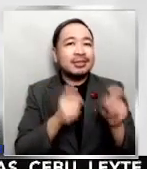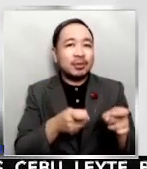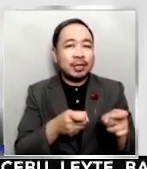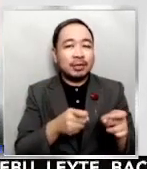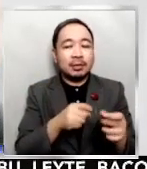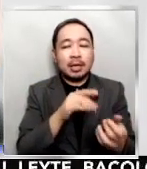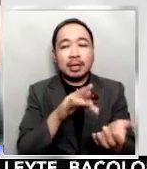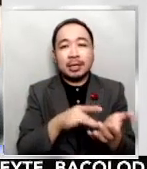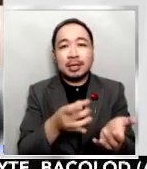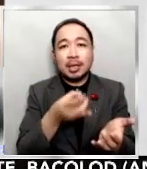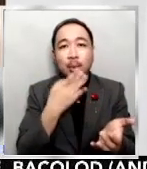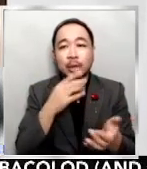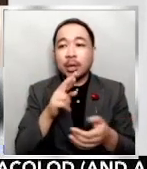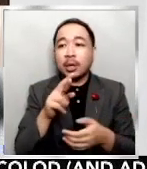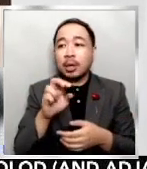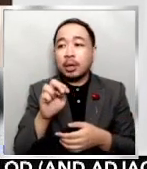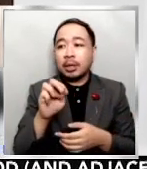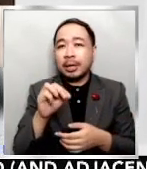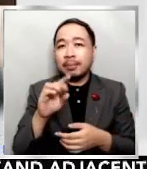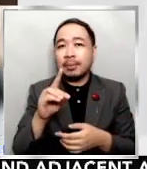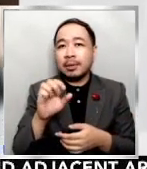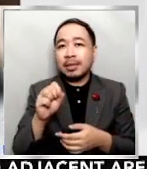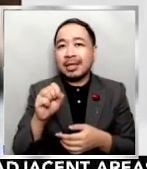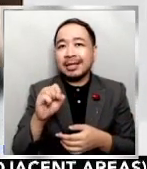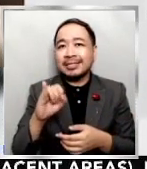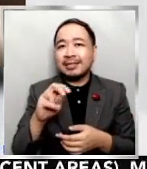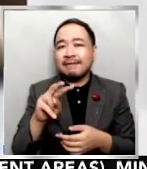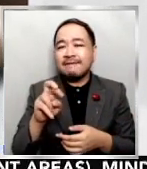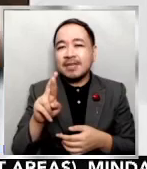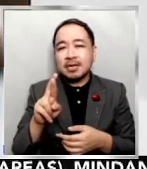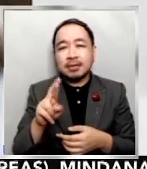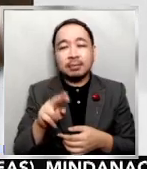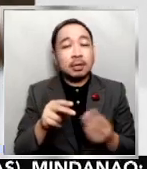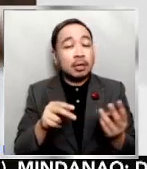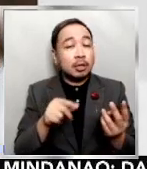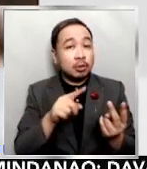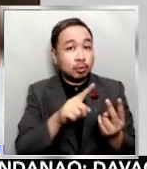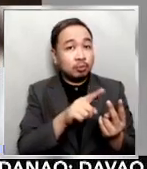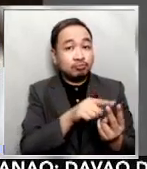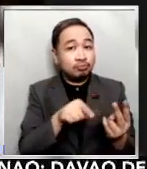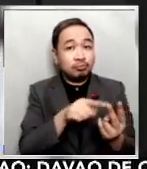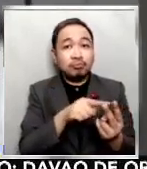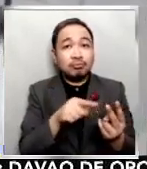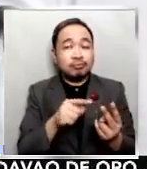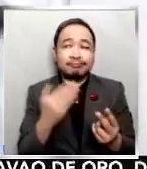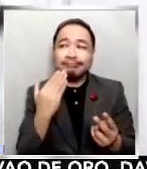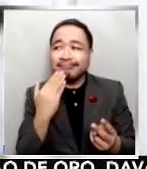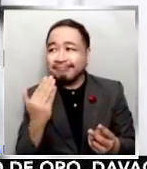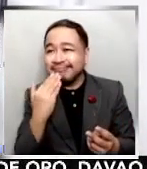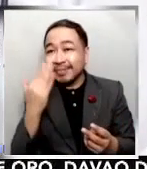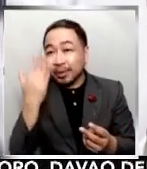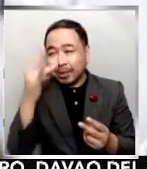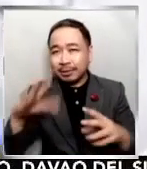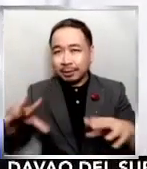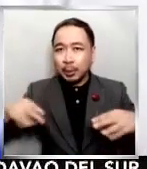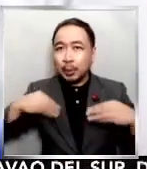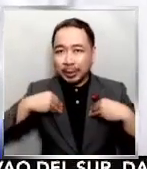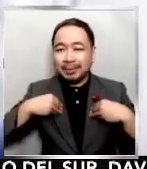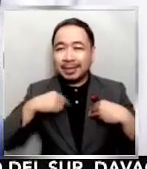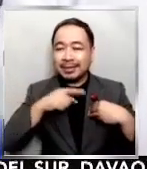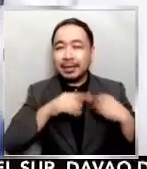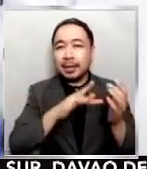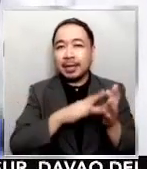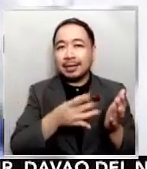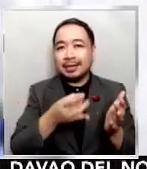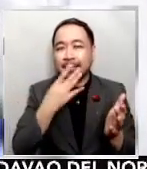Si Jane Labis ang pasasalamat dahil isa sila sa mga nakatanggap ng gamot. Remdesivir is one of the antiviral that's